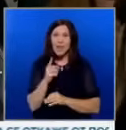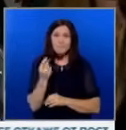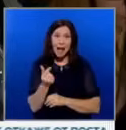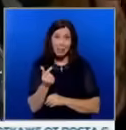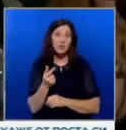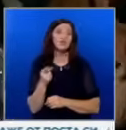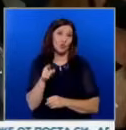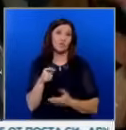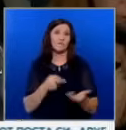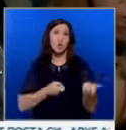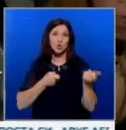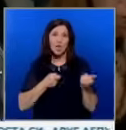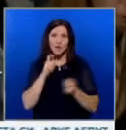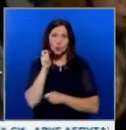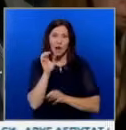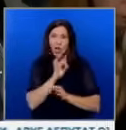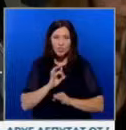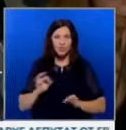въоръжение на Украина.